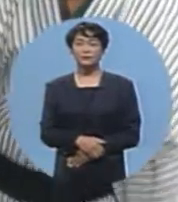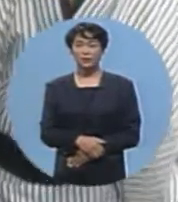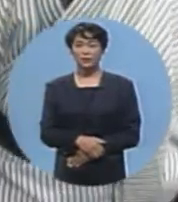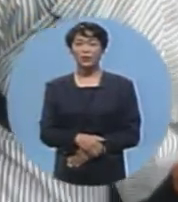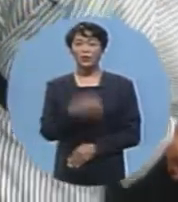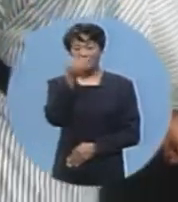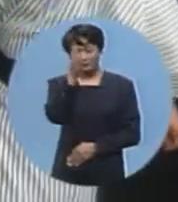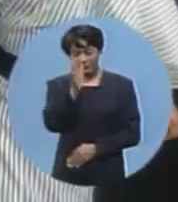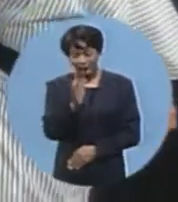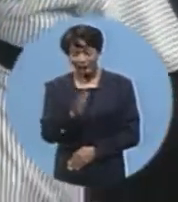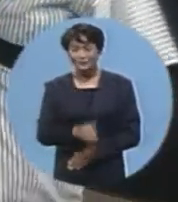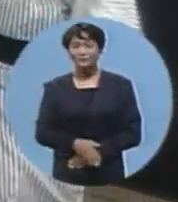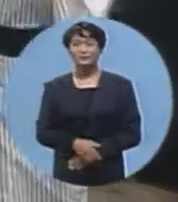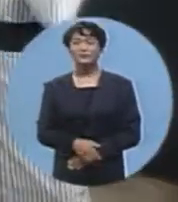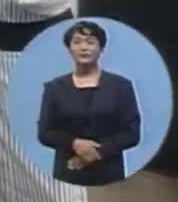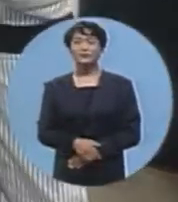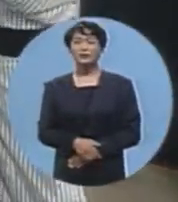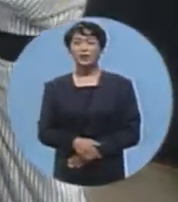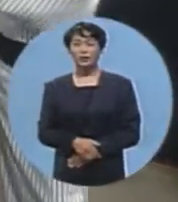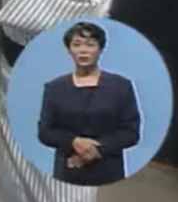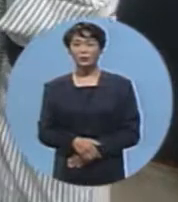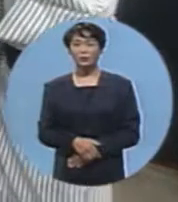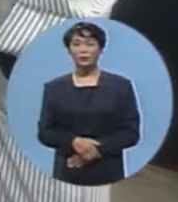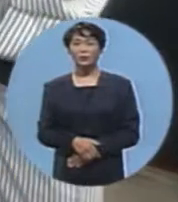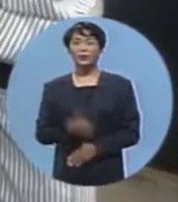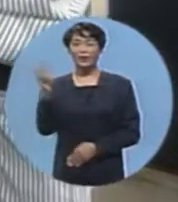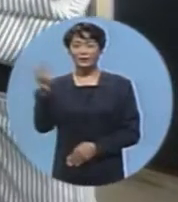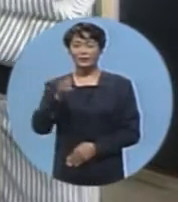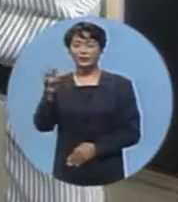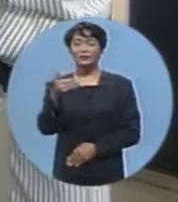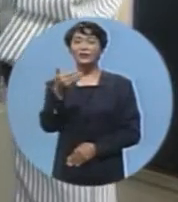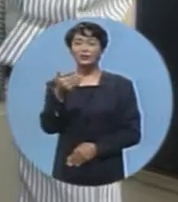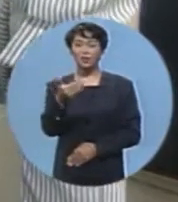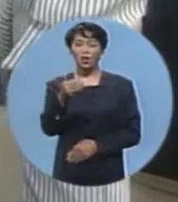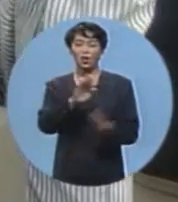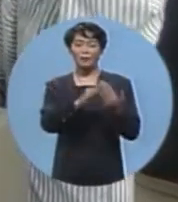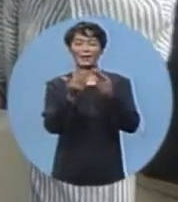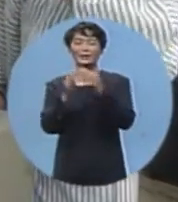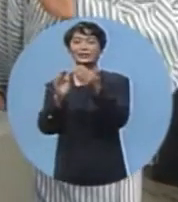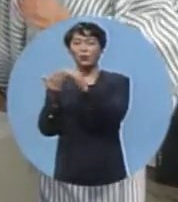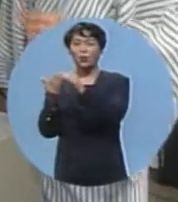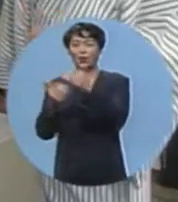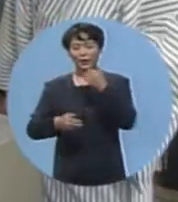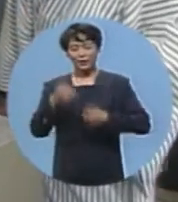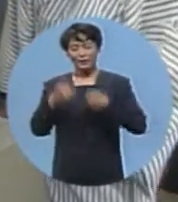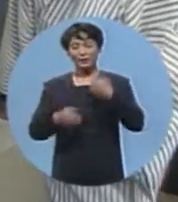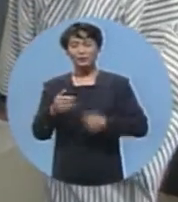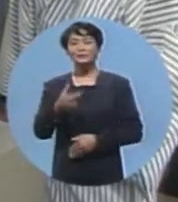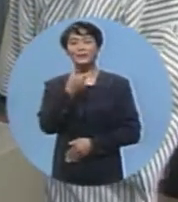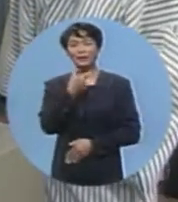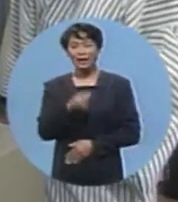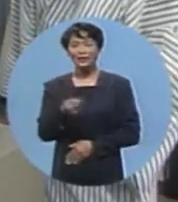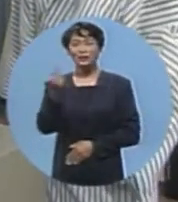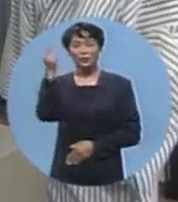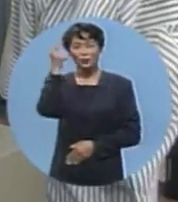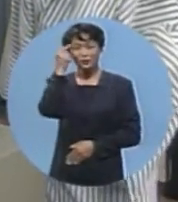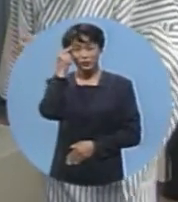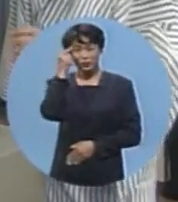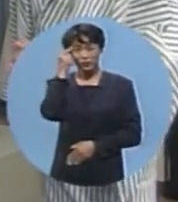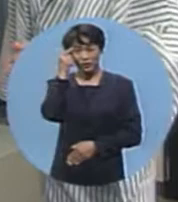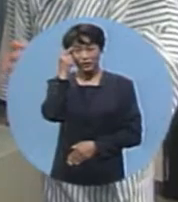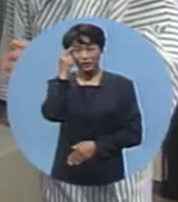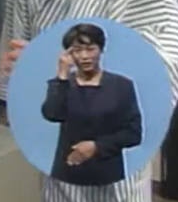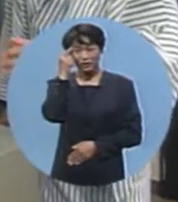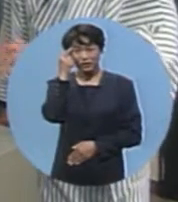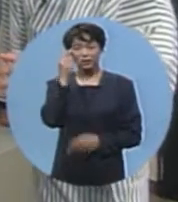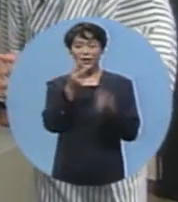すみません。 はい。 ですね、杉並区の街をですね、はい、楽しみたいと思うんですが、 はい、 それについてその